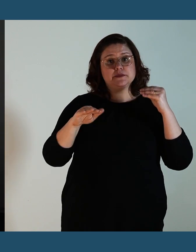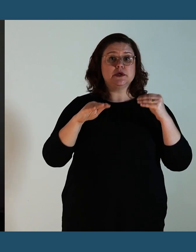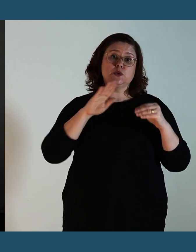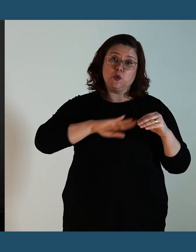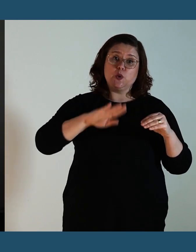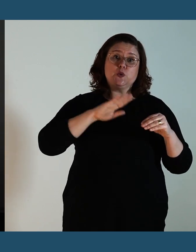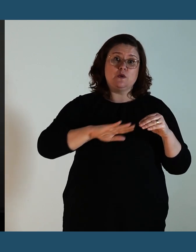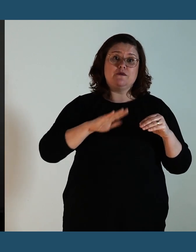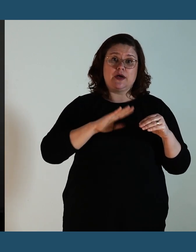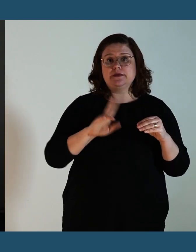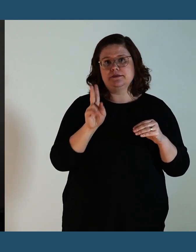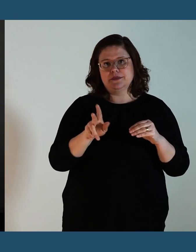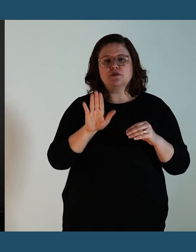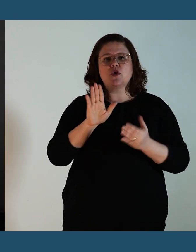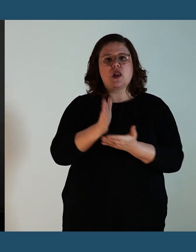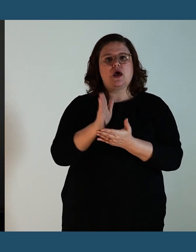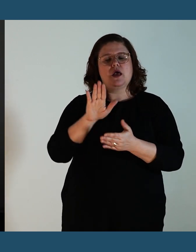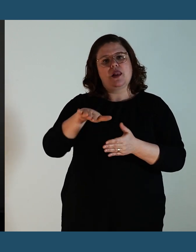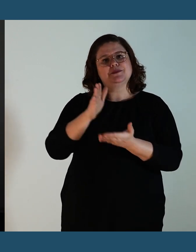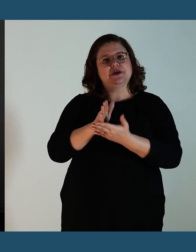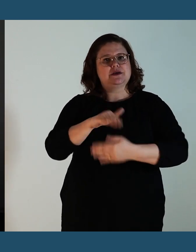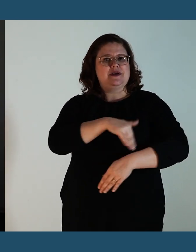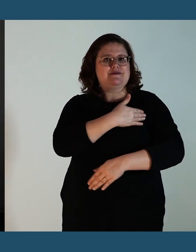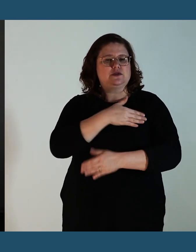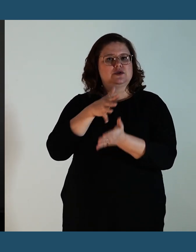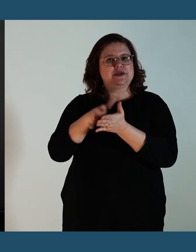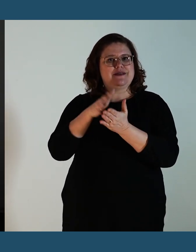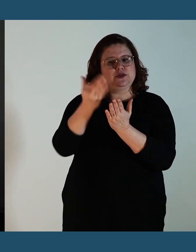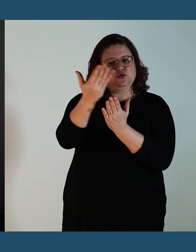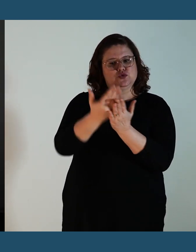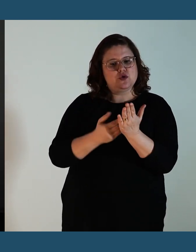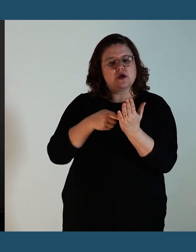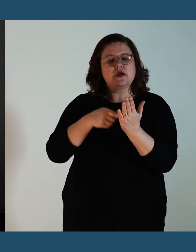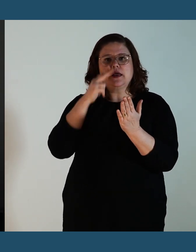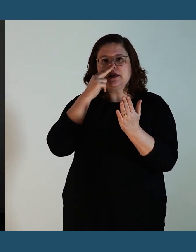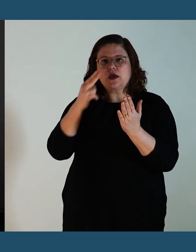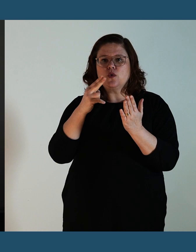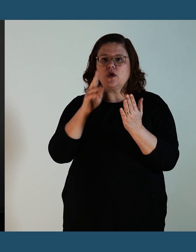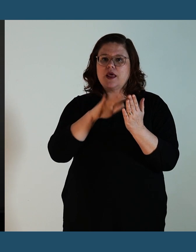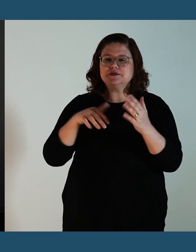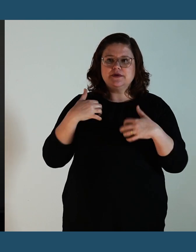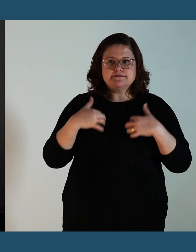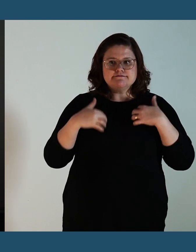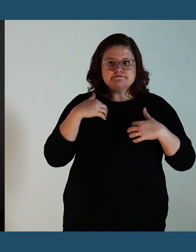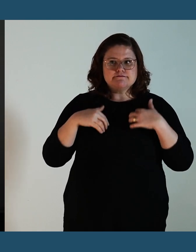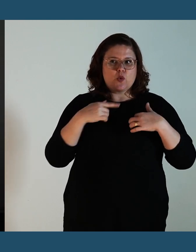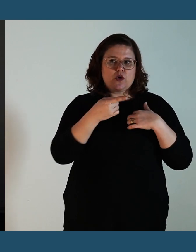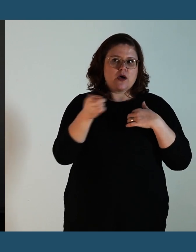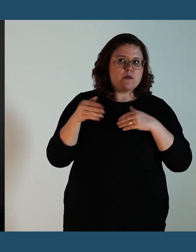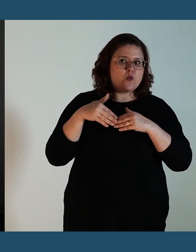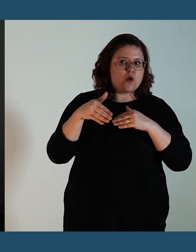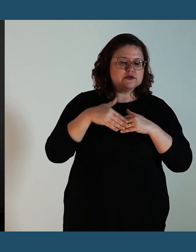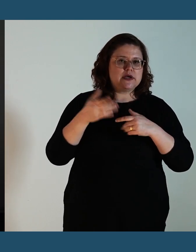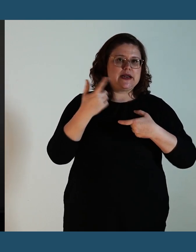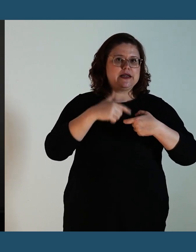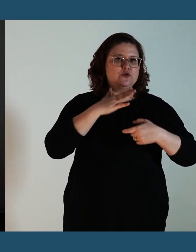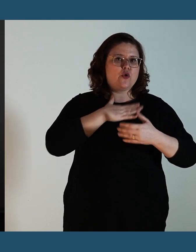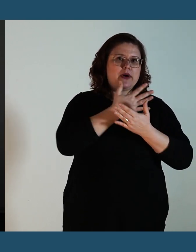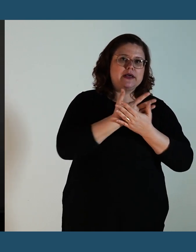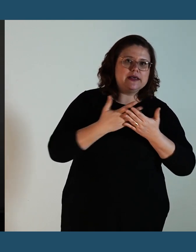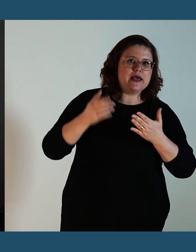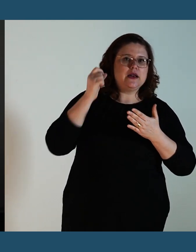mutta lapsiasiavaltuutetun selvityksestä käy ilmi lasten huoli muiden suhtautumisesta omaa kieltä, kulttuuria